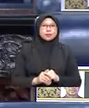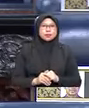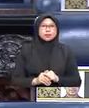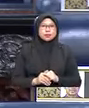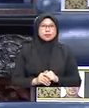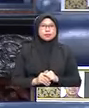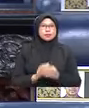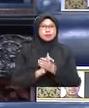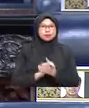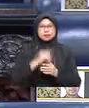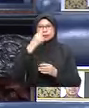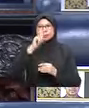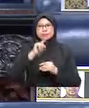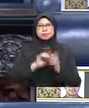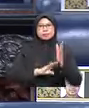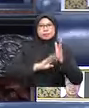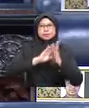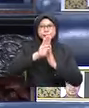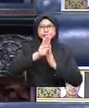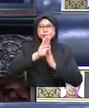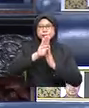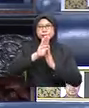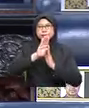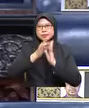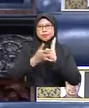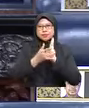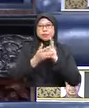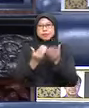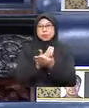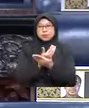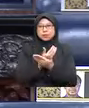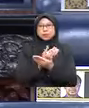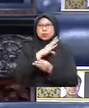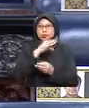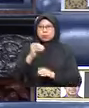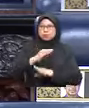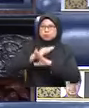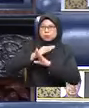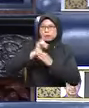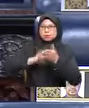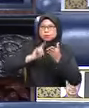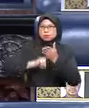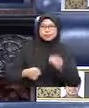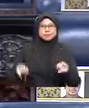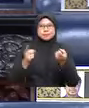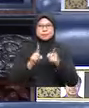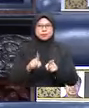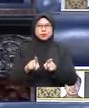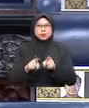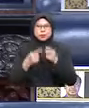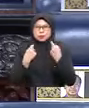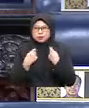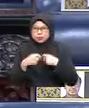dengan perkembangan teknologi keselamatan terkini, serta bagi membendung sebarang insiden dan